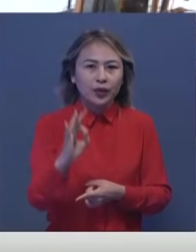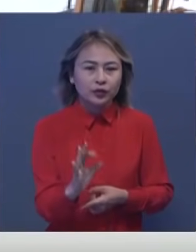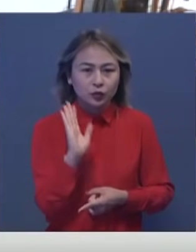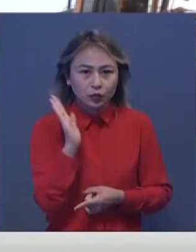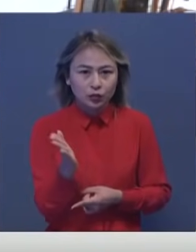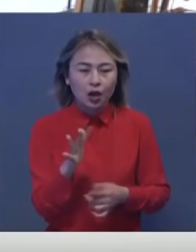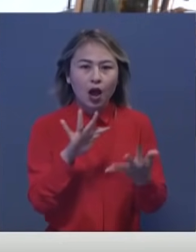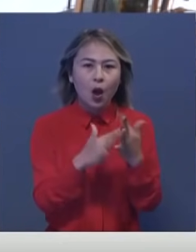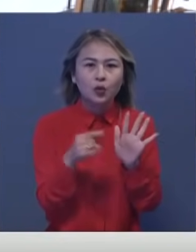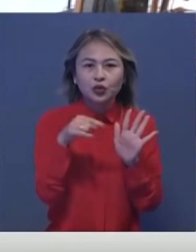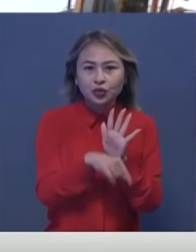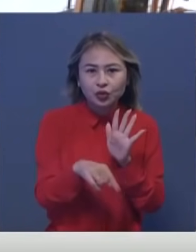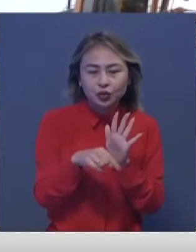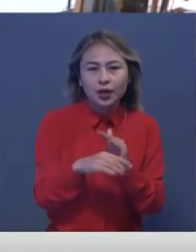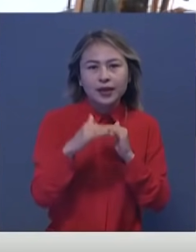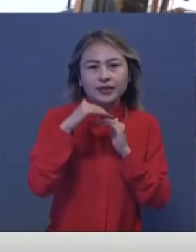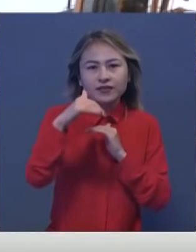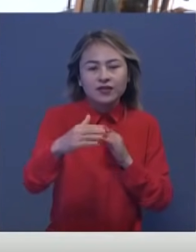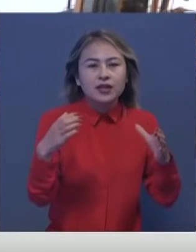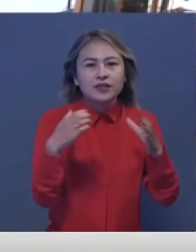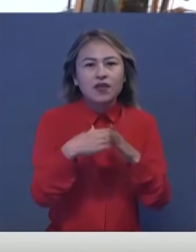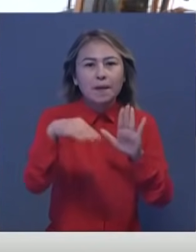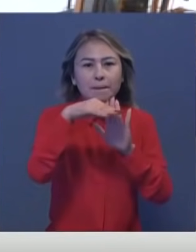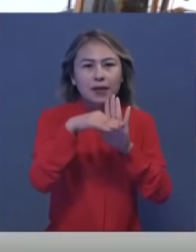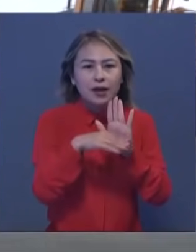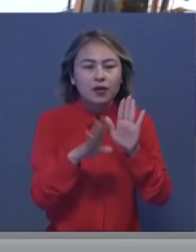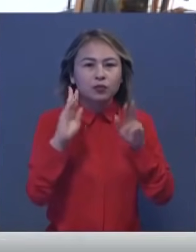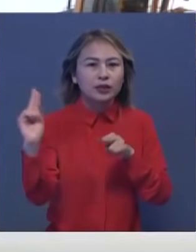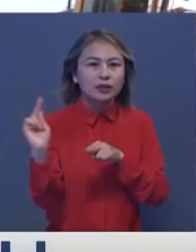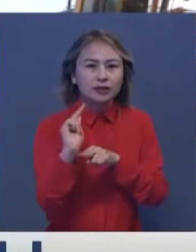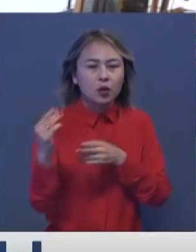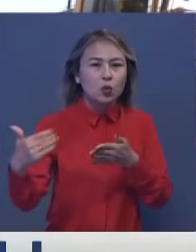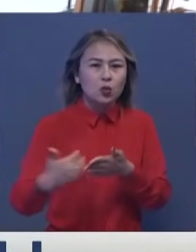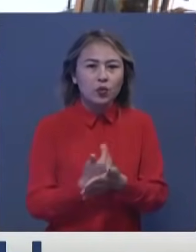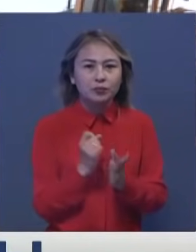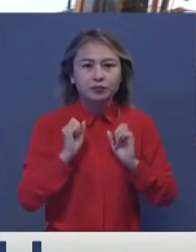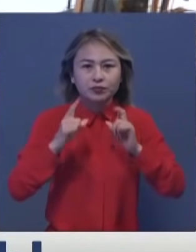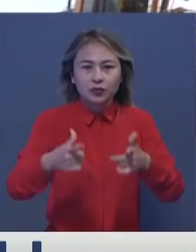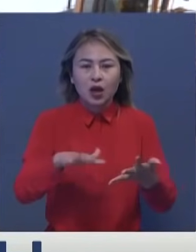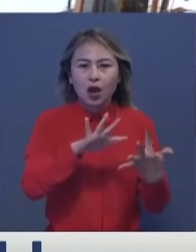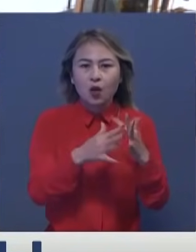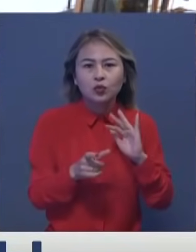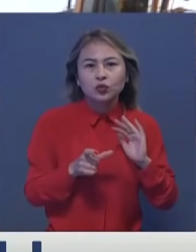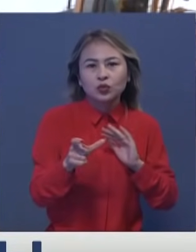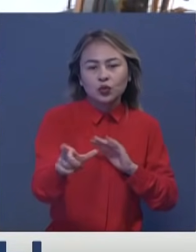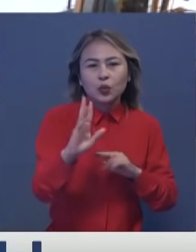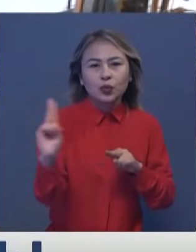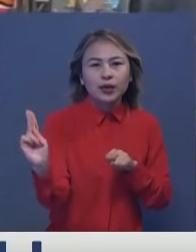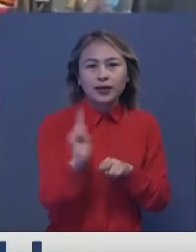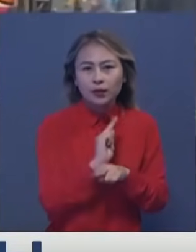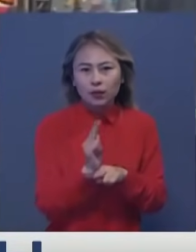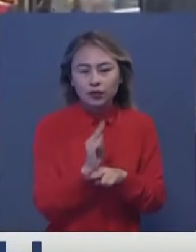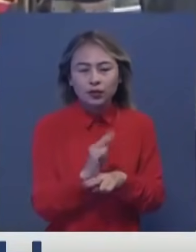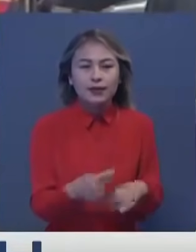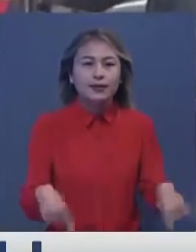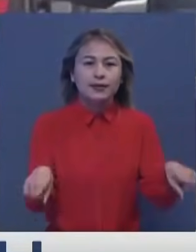Ауыл ішіндегі жолдар ауыл ел бесігі бағдарламасы бойынша жөнделеді. Жаңа жобамен кіреміз және ауыл жолдарын толық ретке келтіреміз.